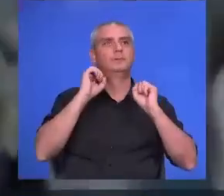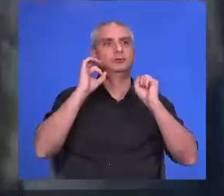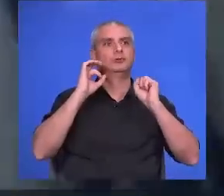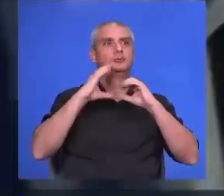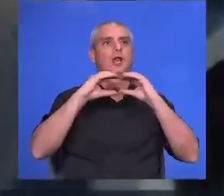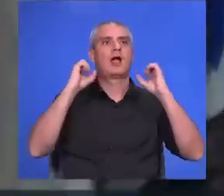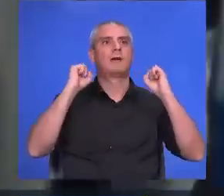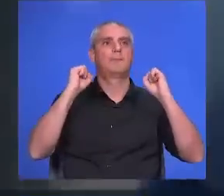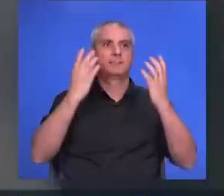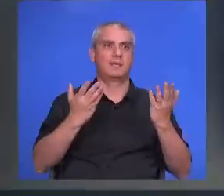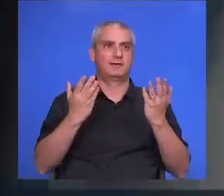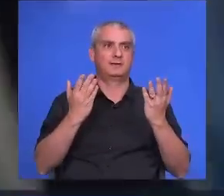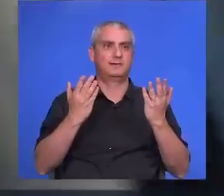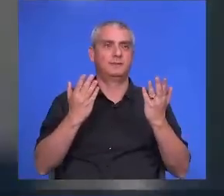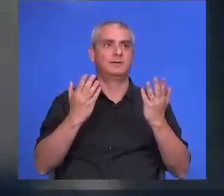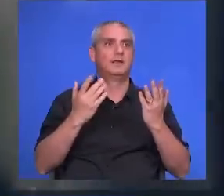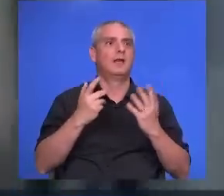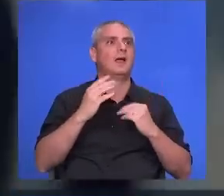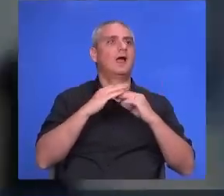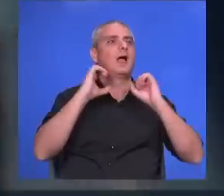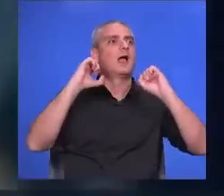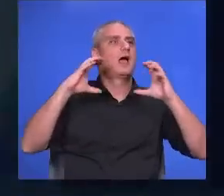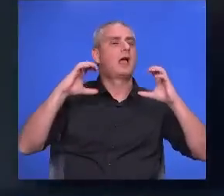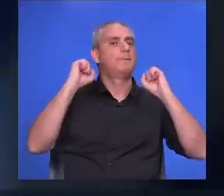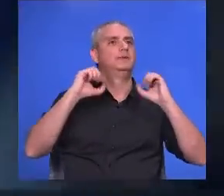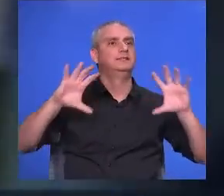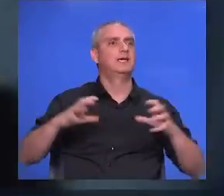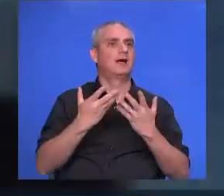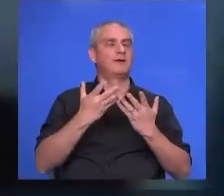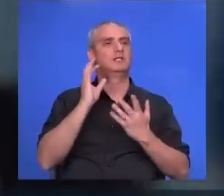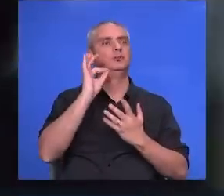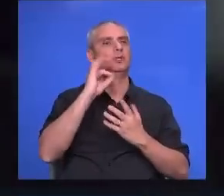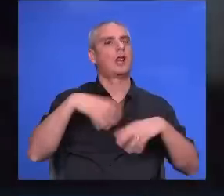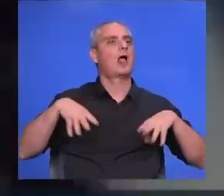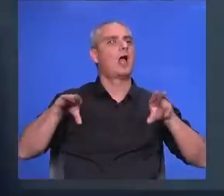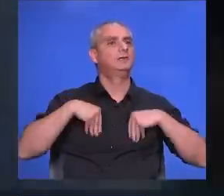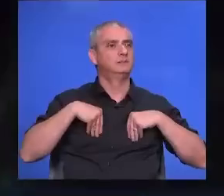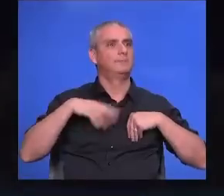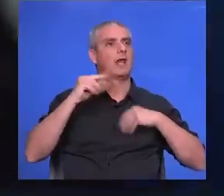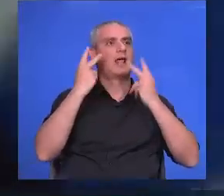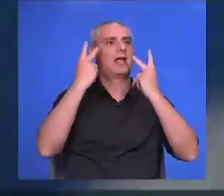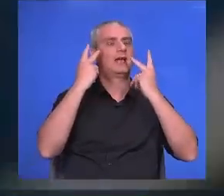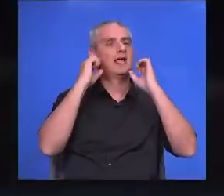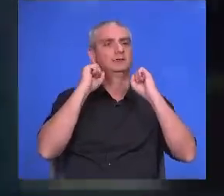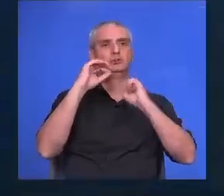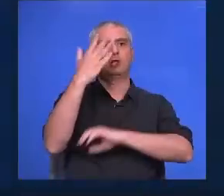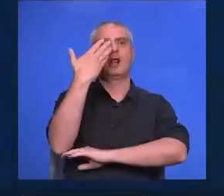הבניין. הבסיס החברתי של ההסכמה על ערכי היסוד של